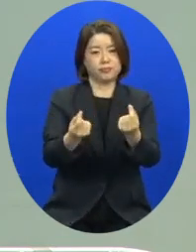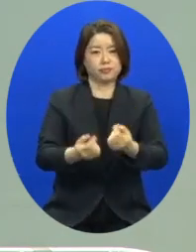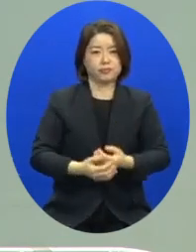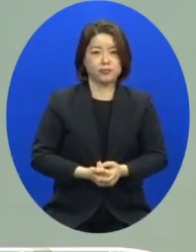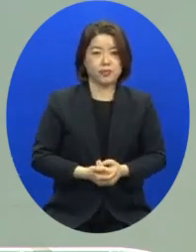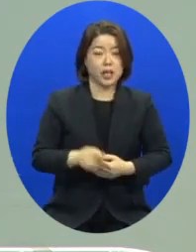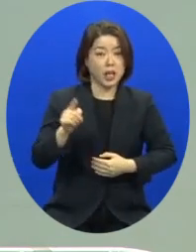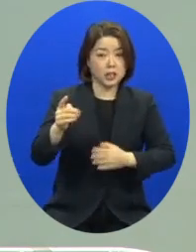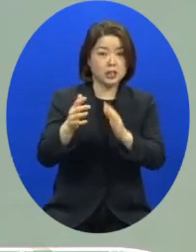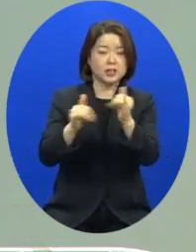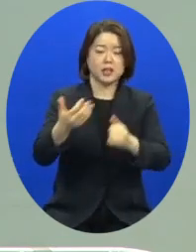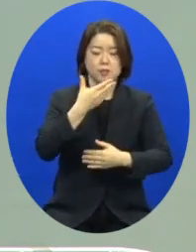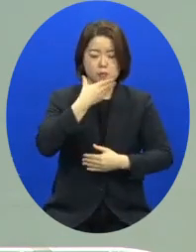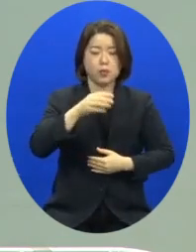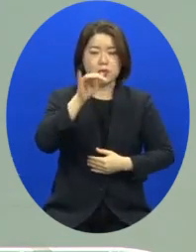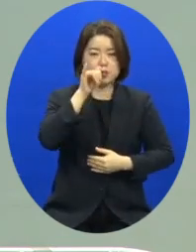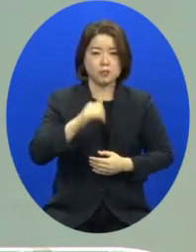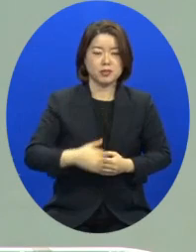사람입니다.그 사람이 복이 있는